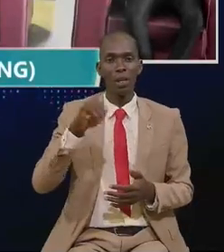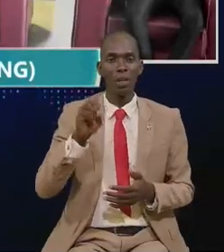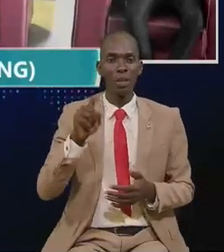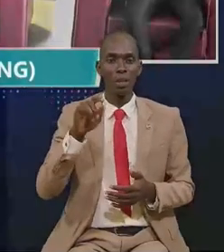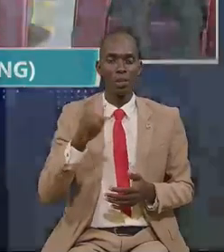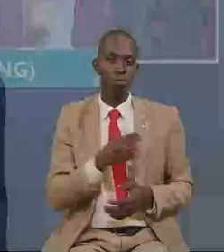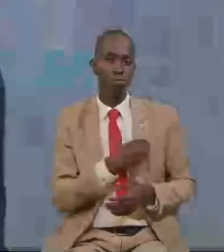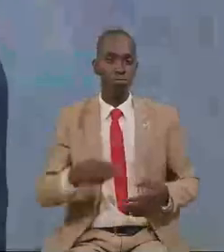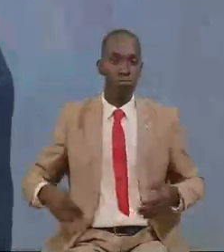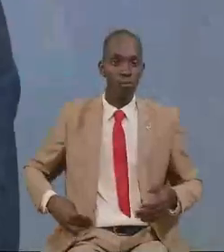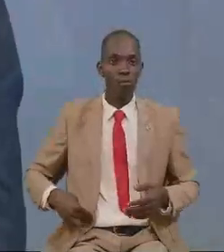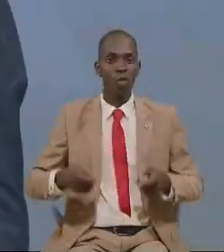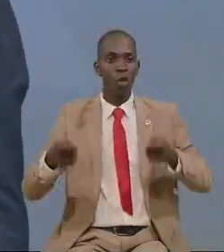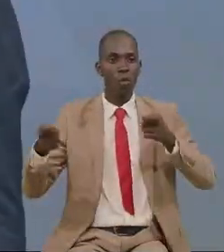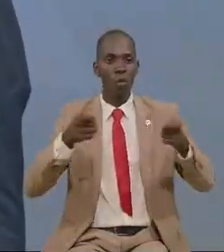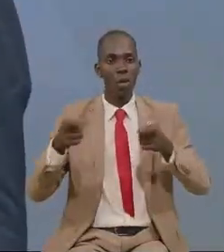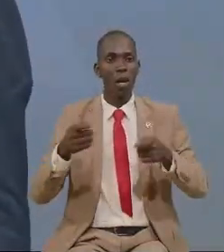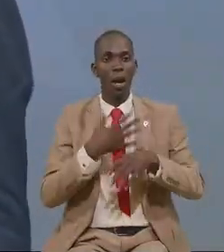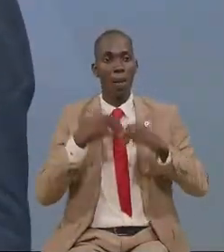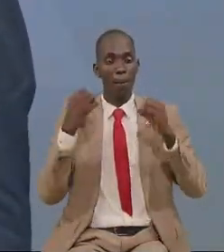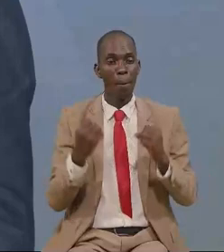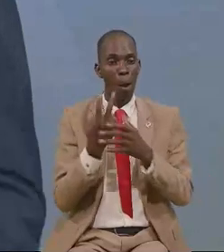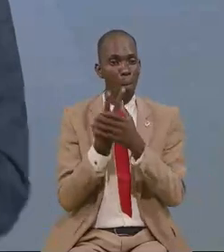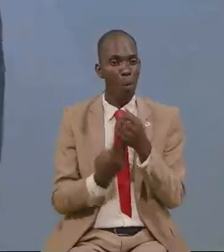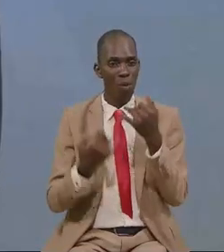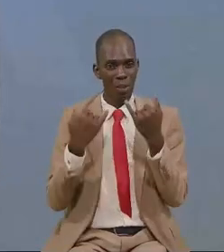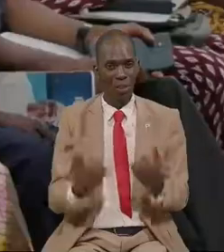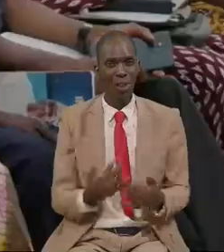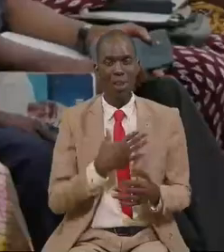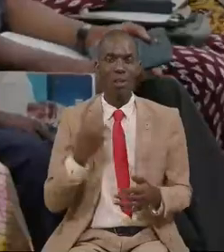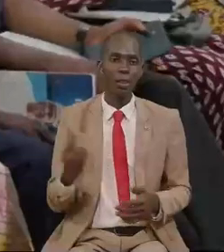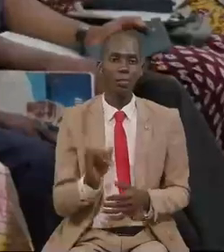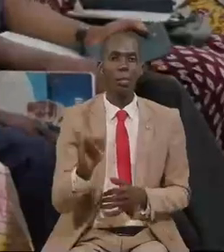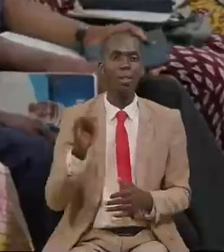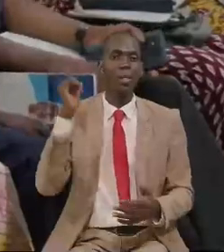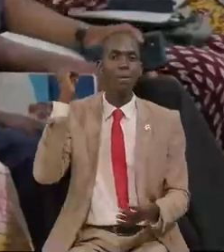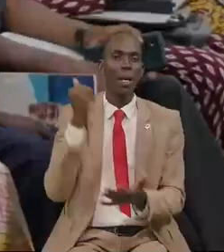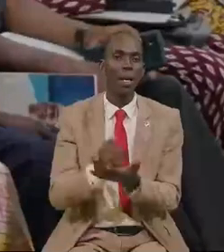puissance, dès avant tous les temps et maintenant et dans tous les siècles.